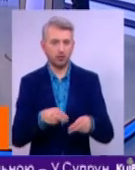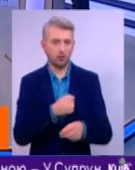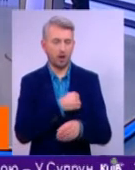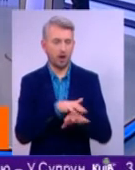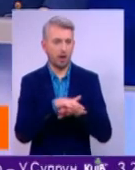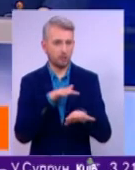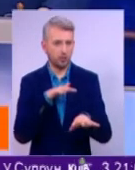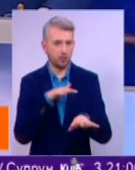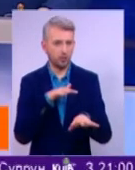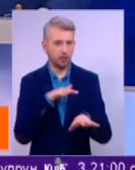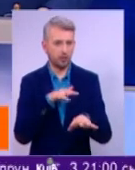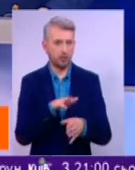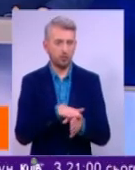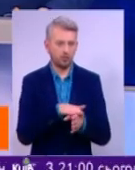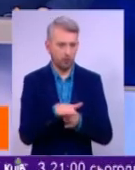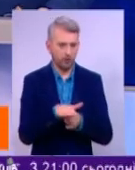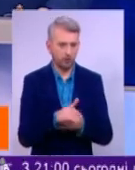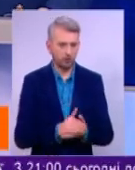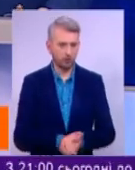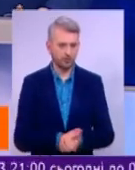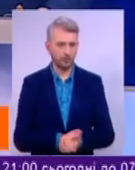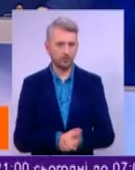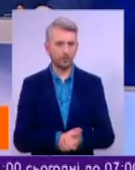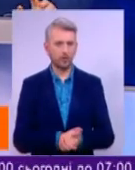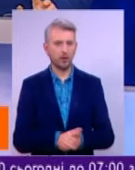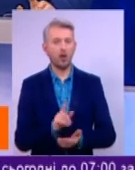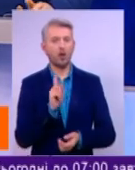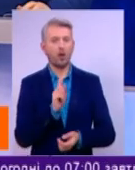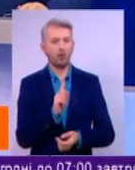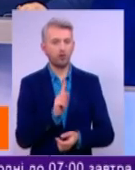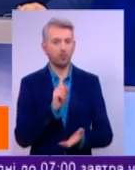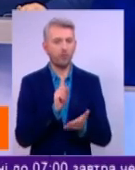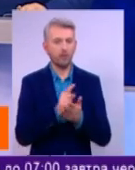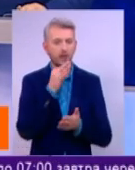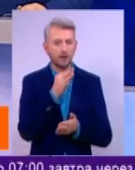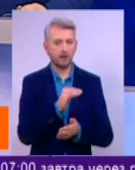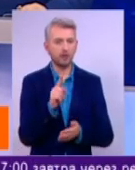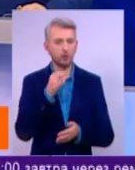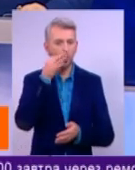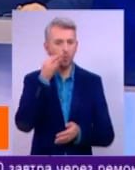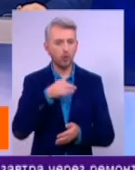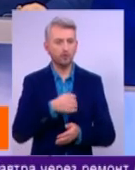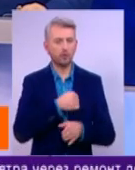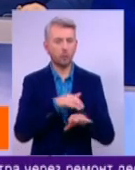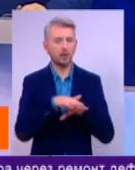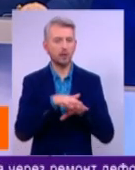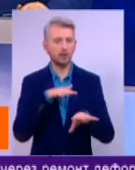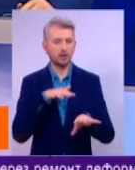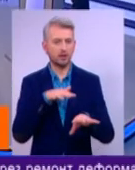армію повністю. Хоча я повинен сказати, що досвід Збройних